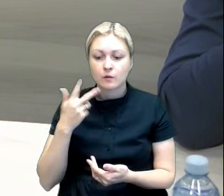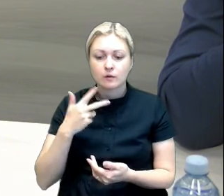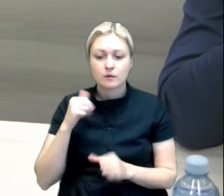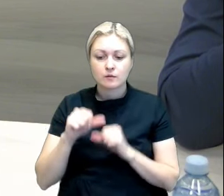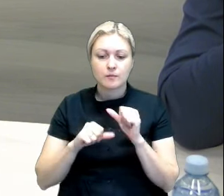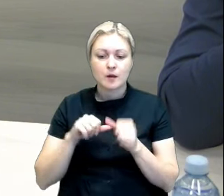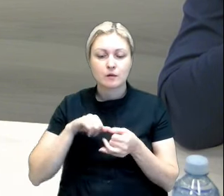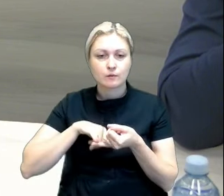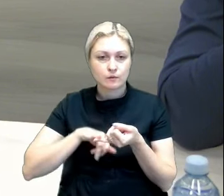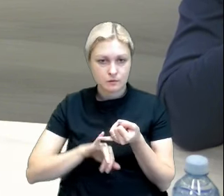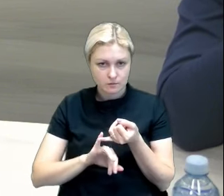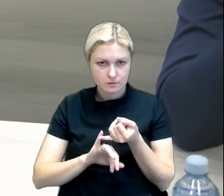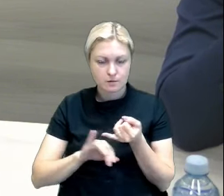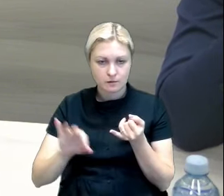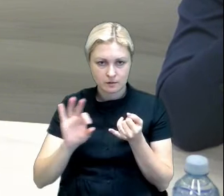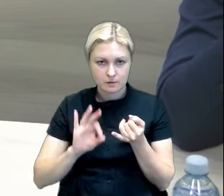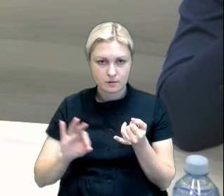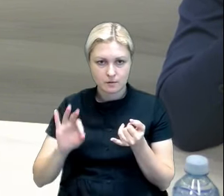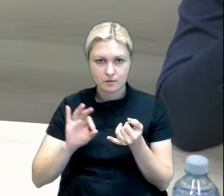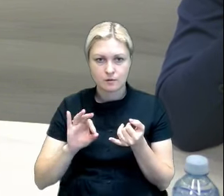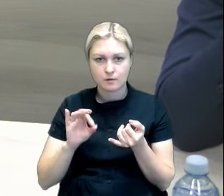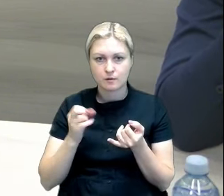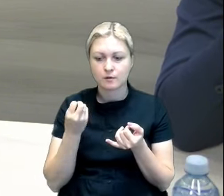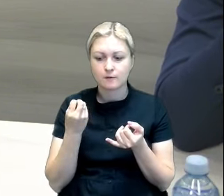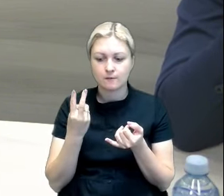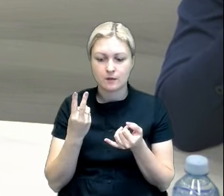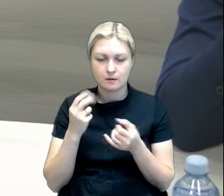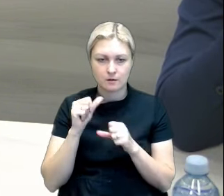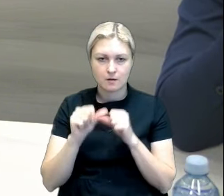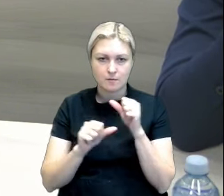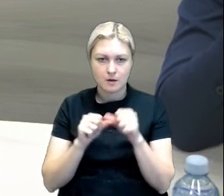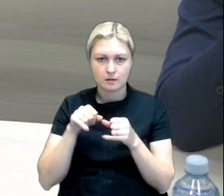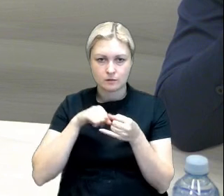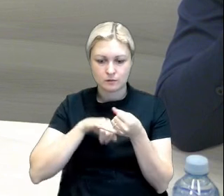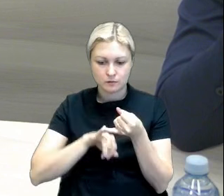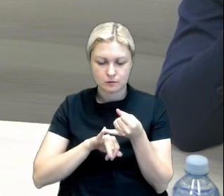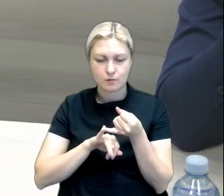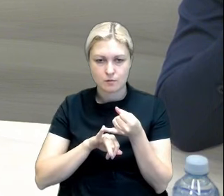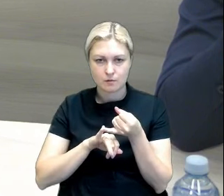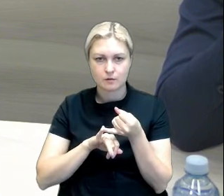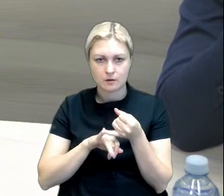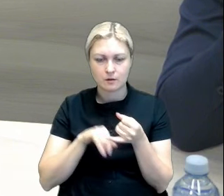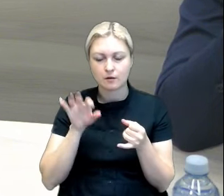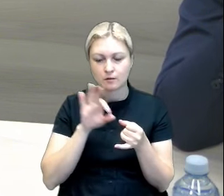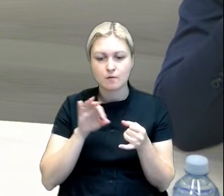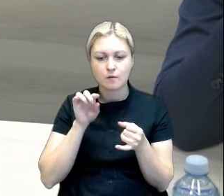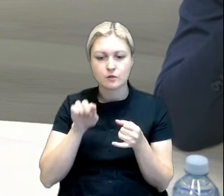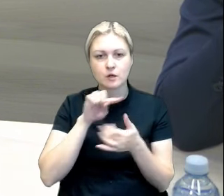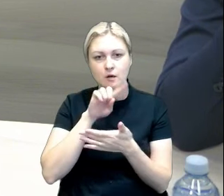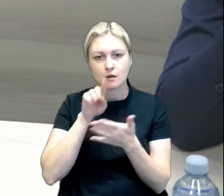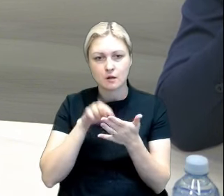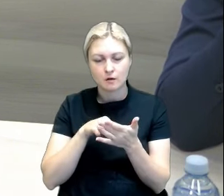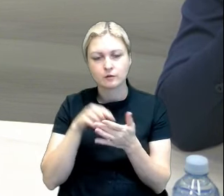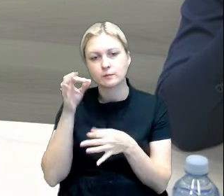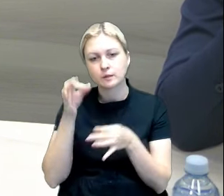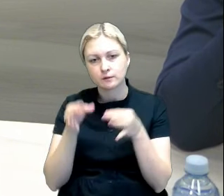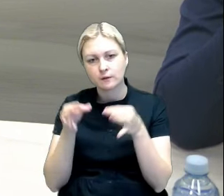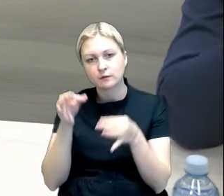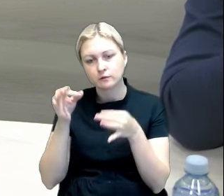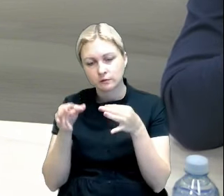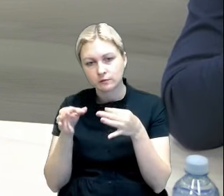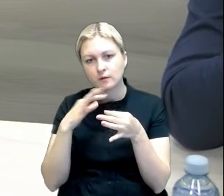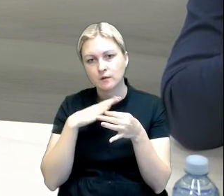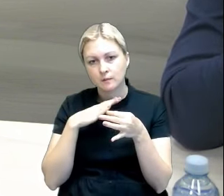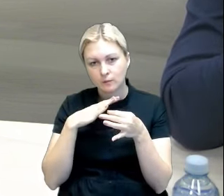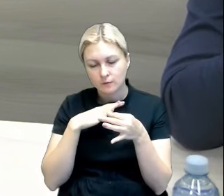primenu labiau prisimenu 12 metų istoriją bet nebuvo kadencij kurioje šitas klausimas nebūtų svarstomas kadencijos pradžioje ir visais